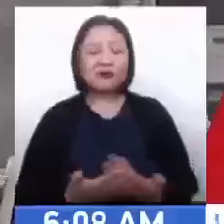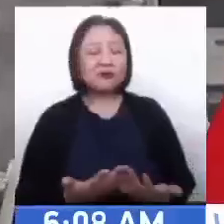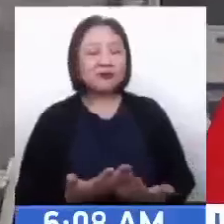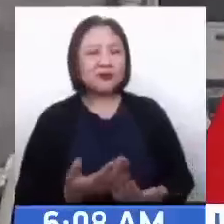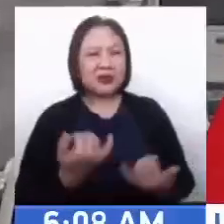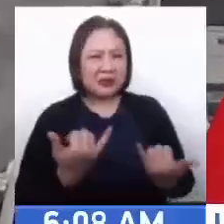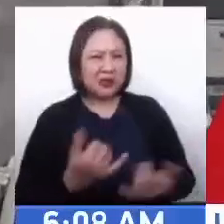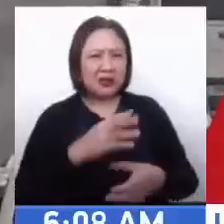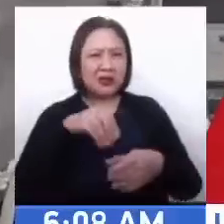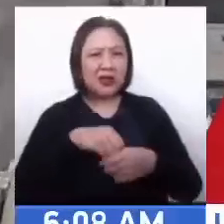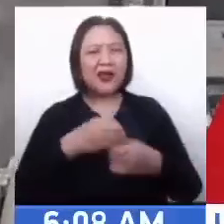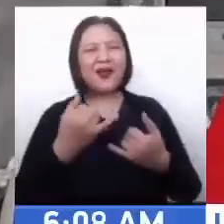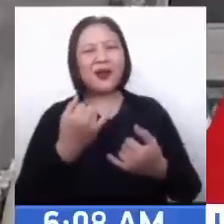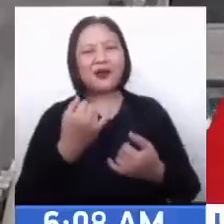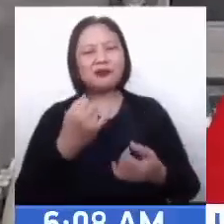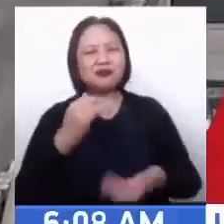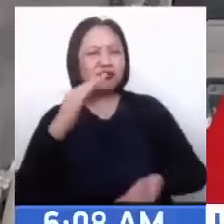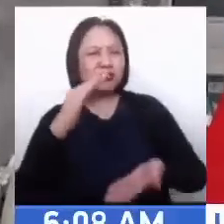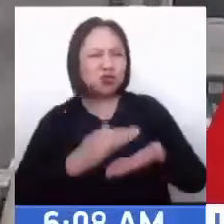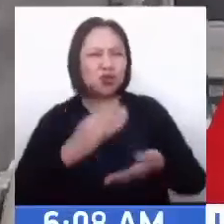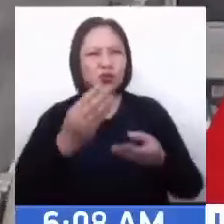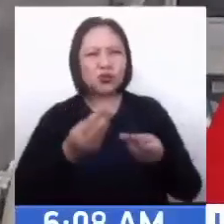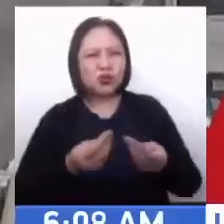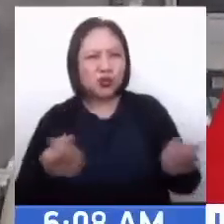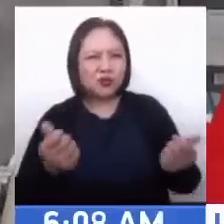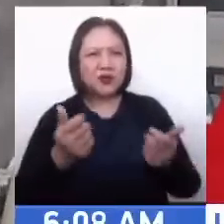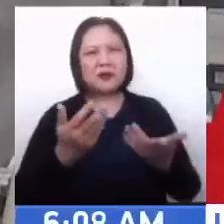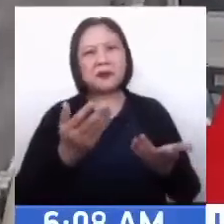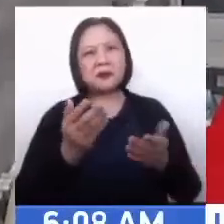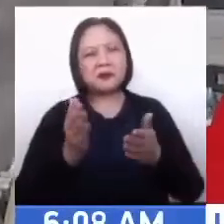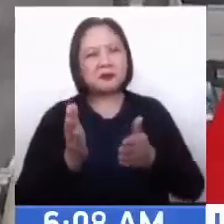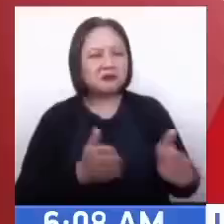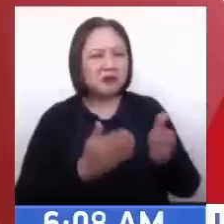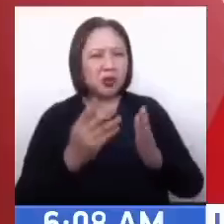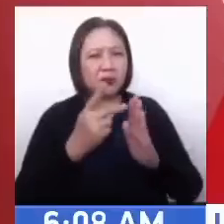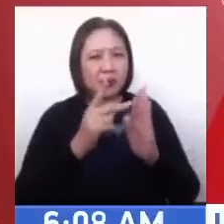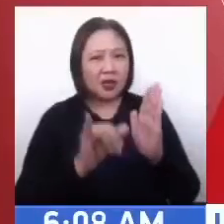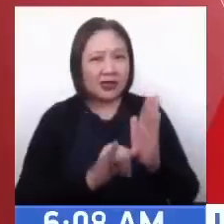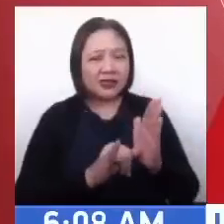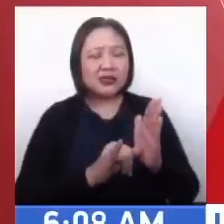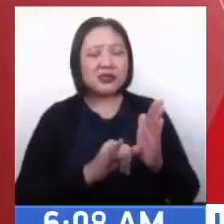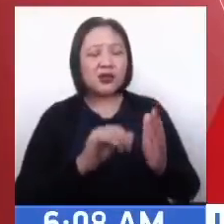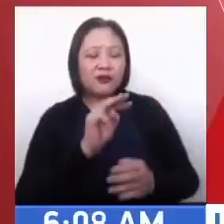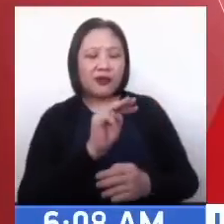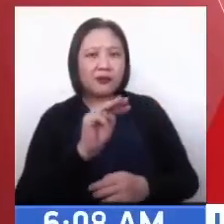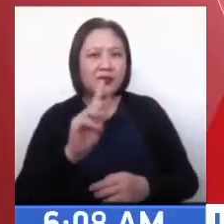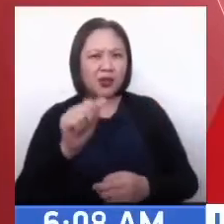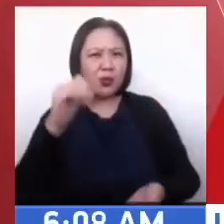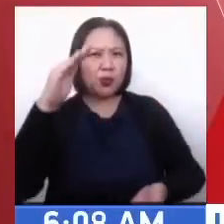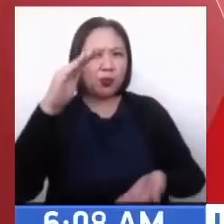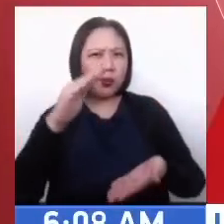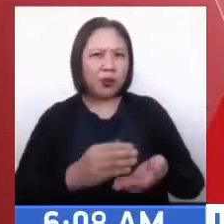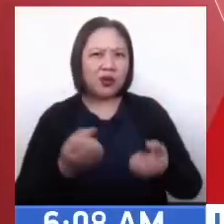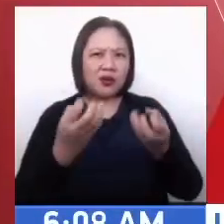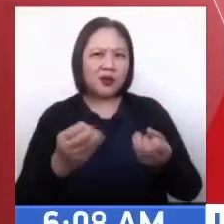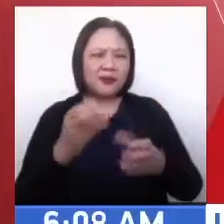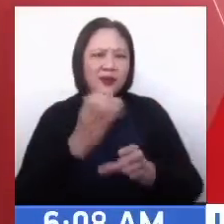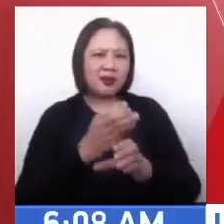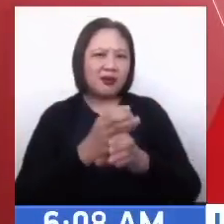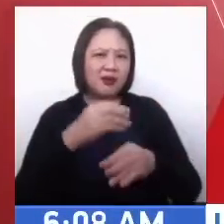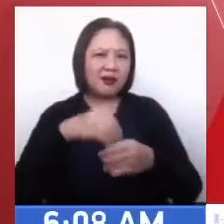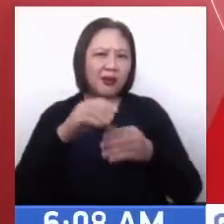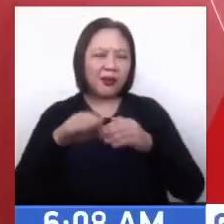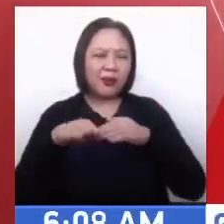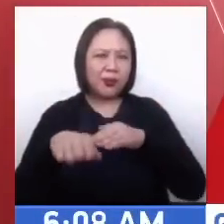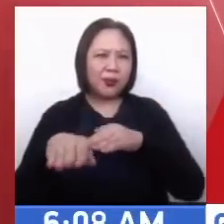mitigating policies of MMDA to reduce the volume. Uh-oh. Kasi part na problema natin sa congestion is volume of